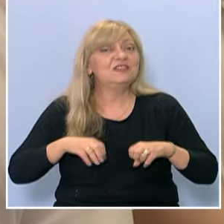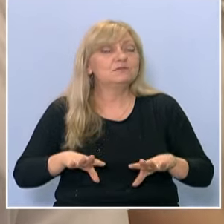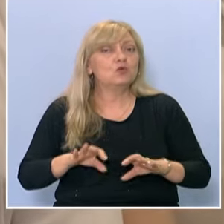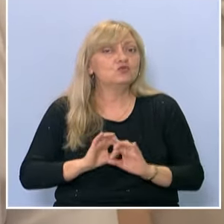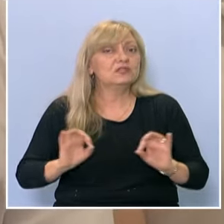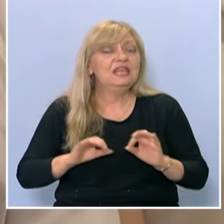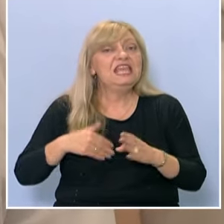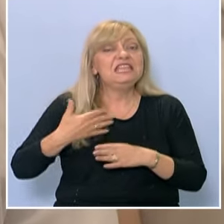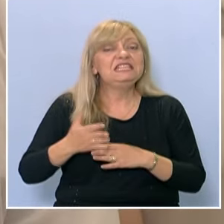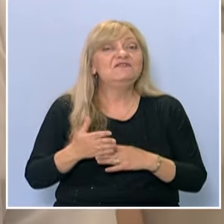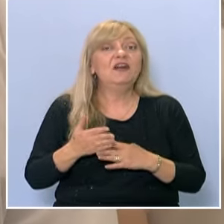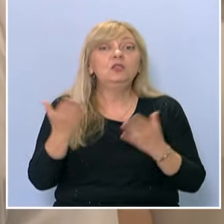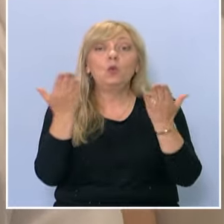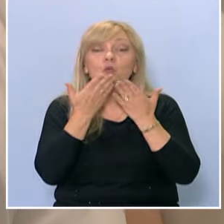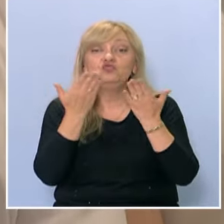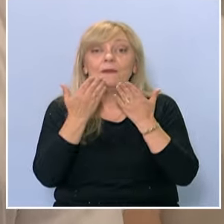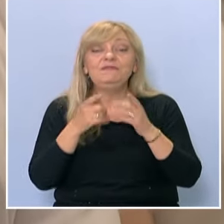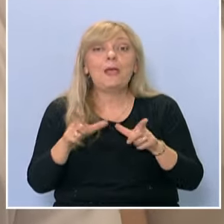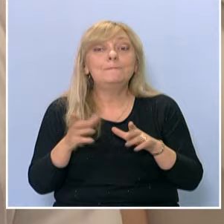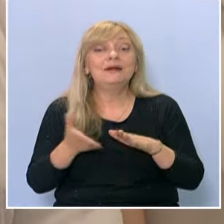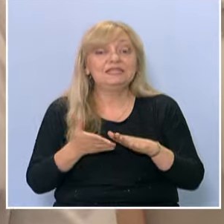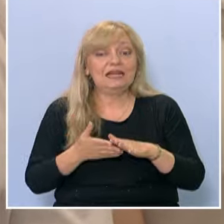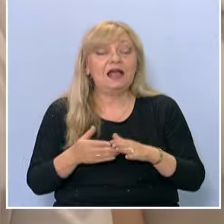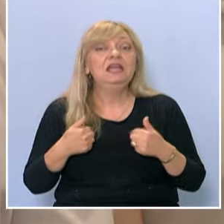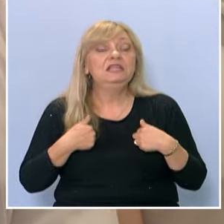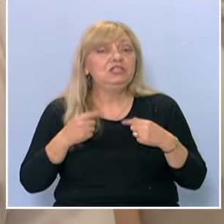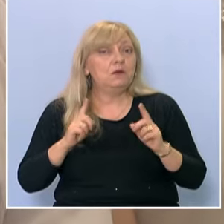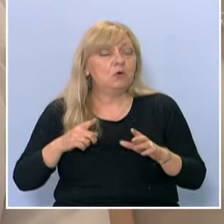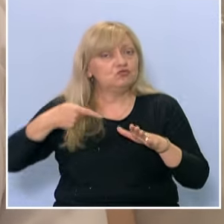материал. Освен това, профилите са такива, че можем да задълбочаваме точно в